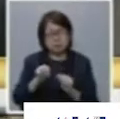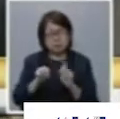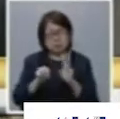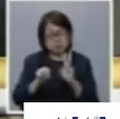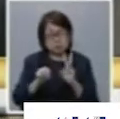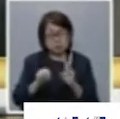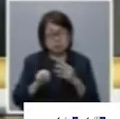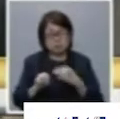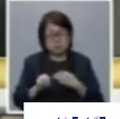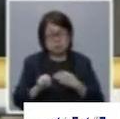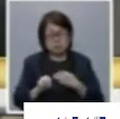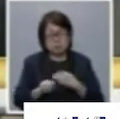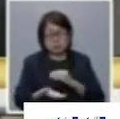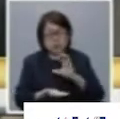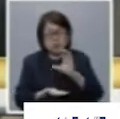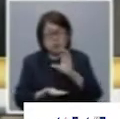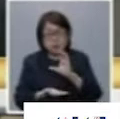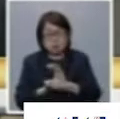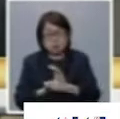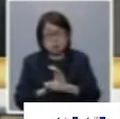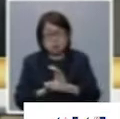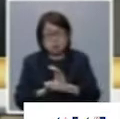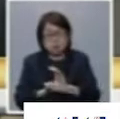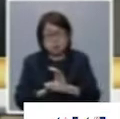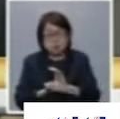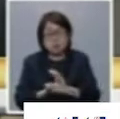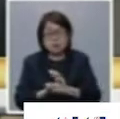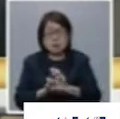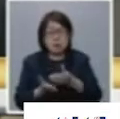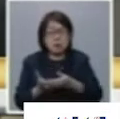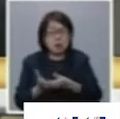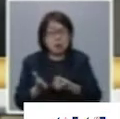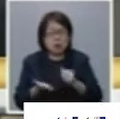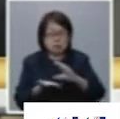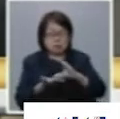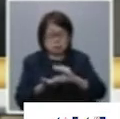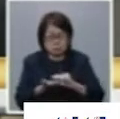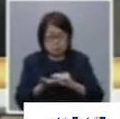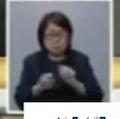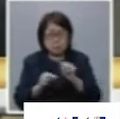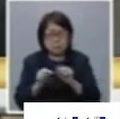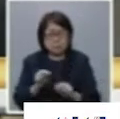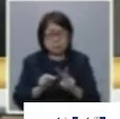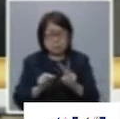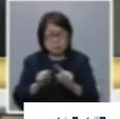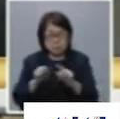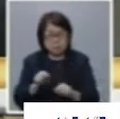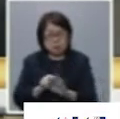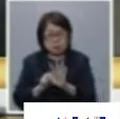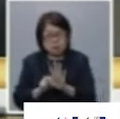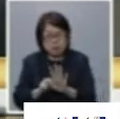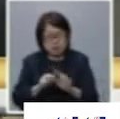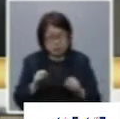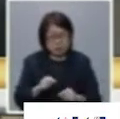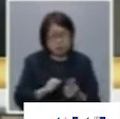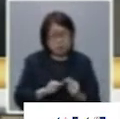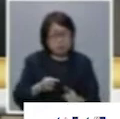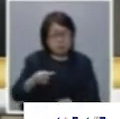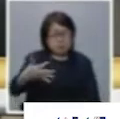ดลด 2% นะครับในวงเล็บ5และวงเล็บ11ท่านประธาน